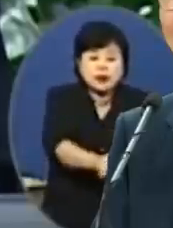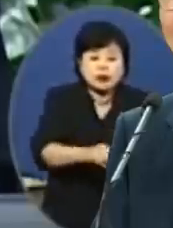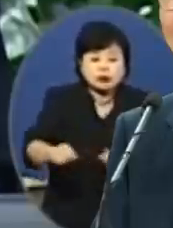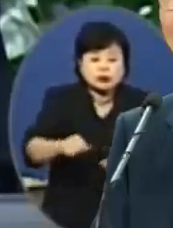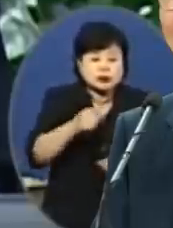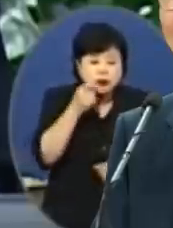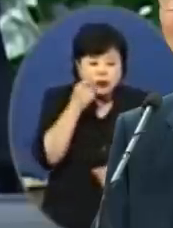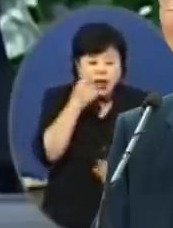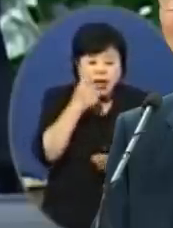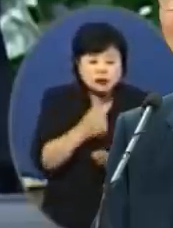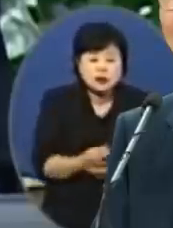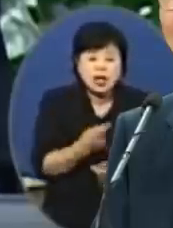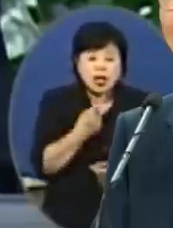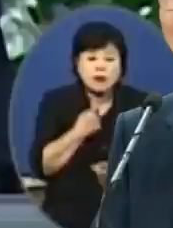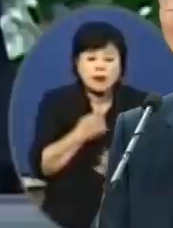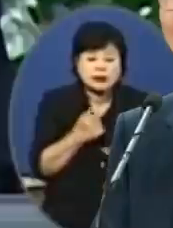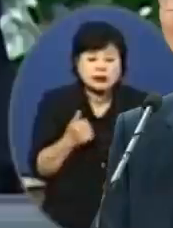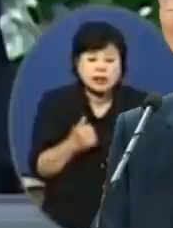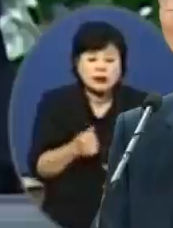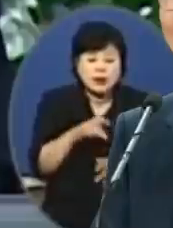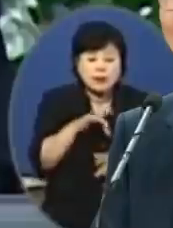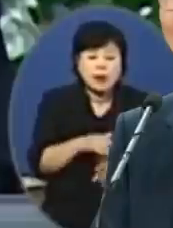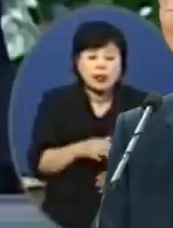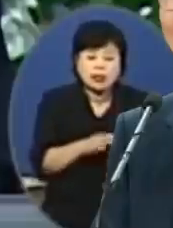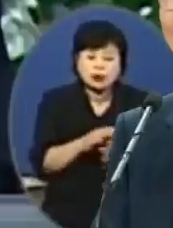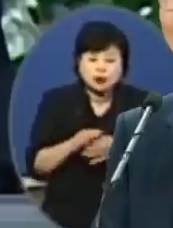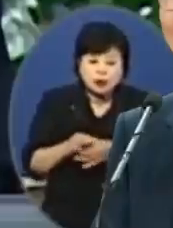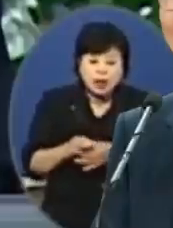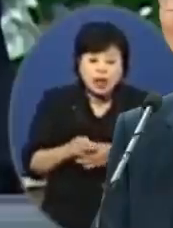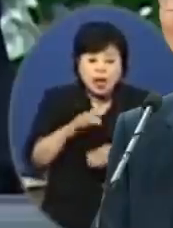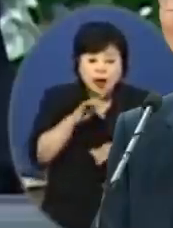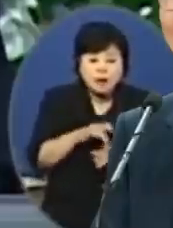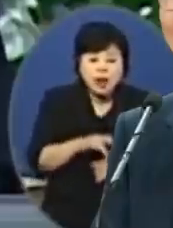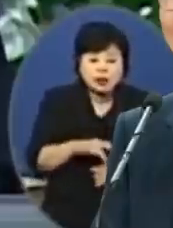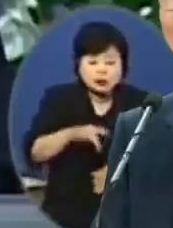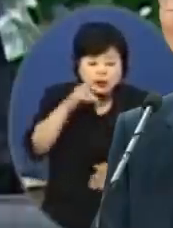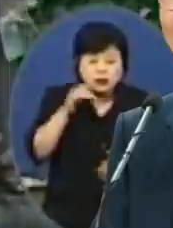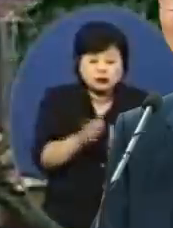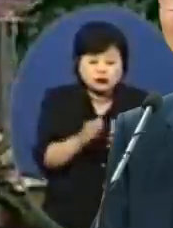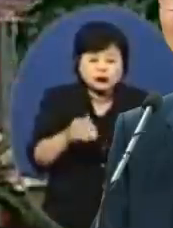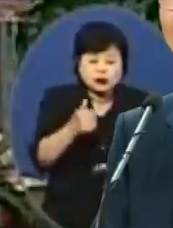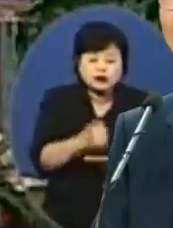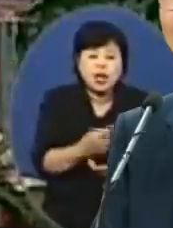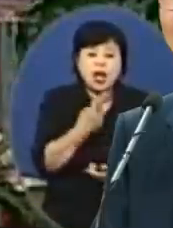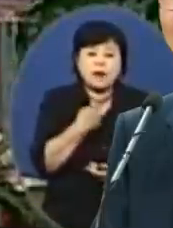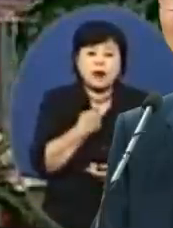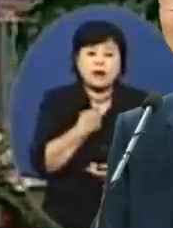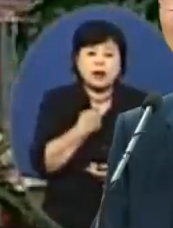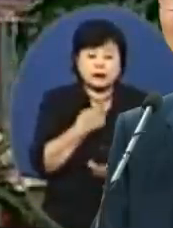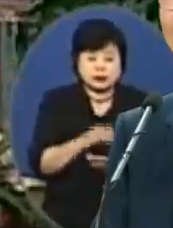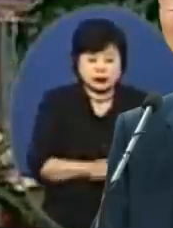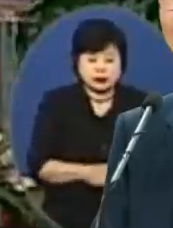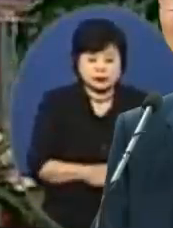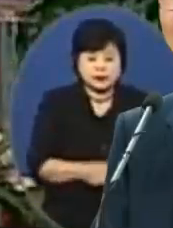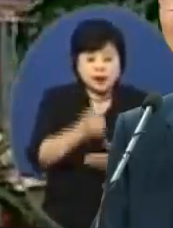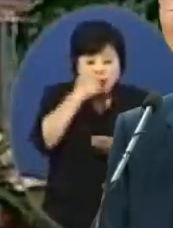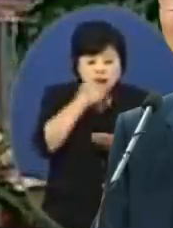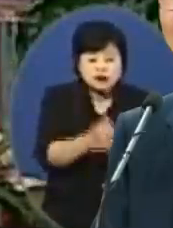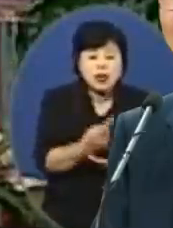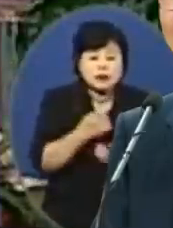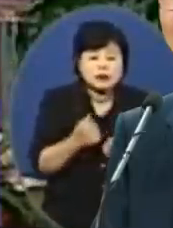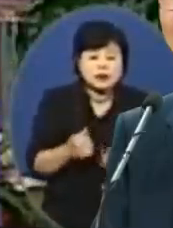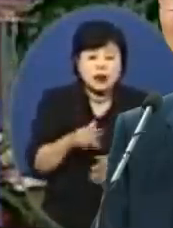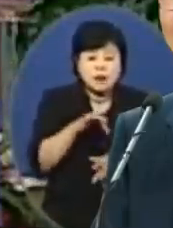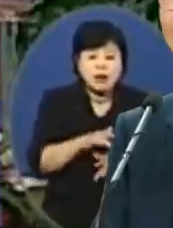못합니다. 죄를 지는 자는 마귀에게 속하나니 마귀는 처음부터 범죄한 것입니다. 요한 1서 3장 8절에 죄를 지는